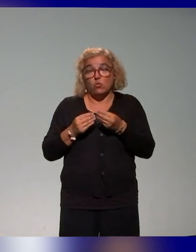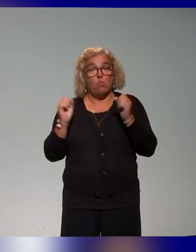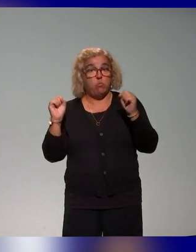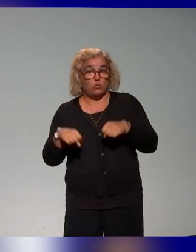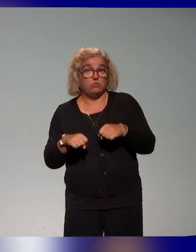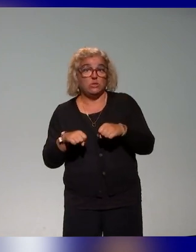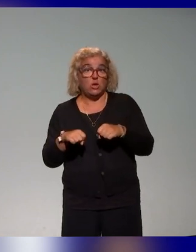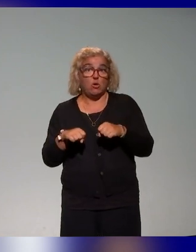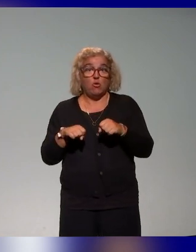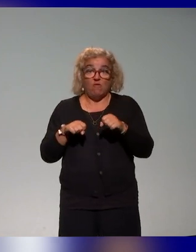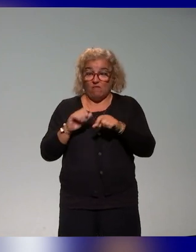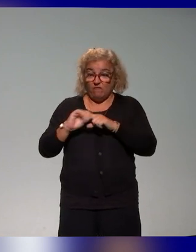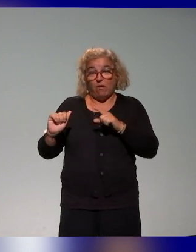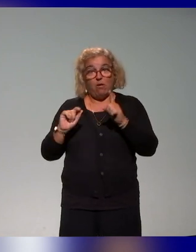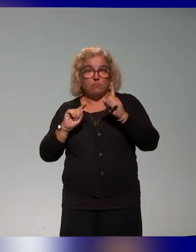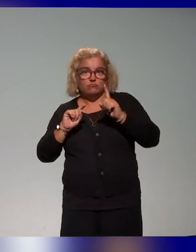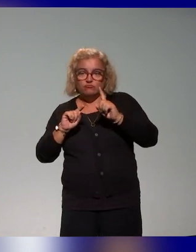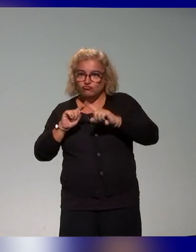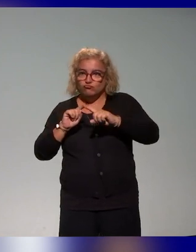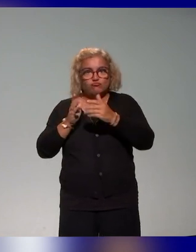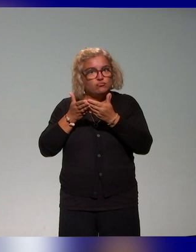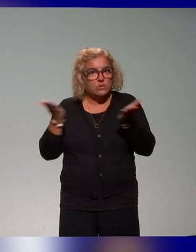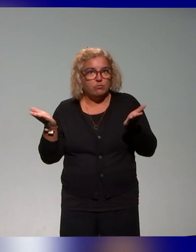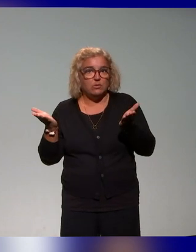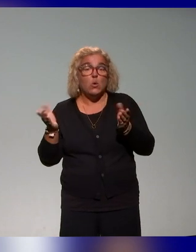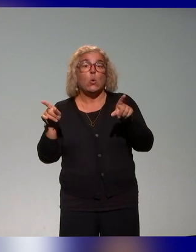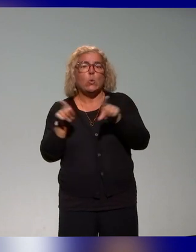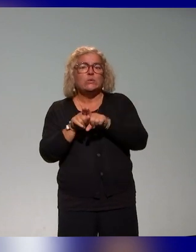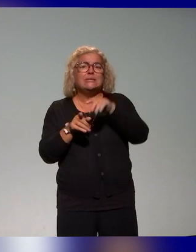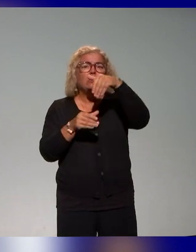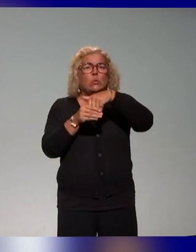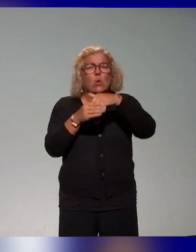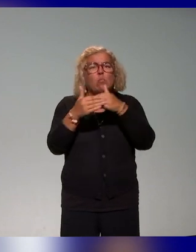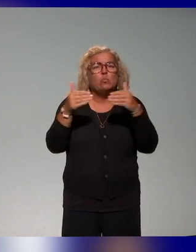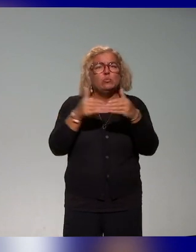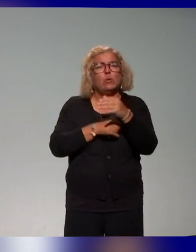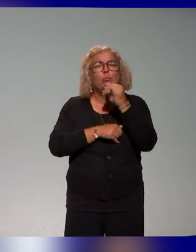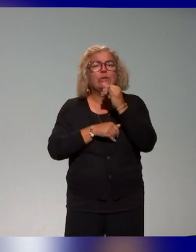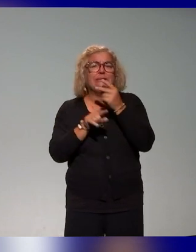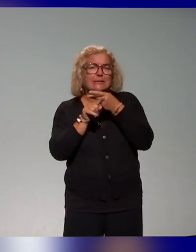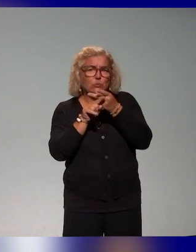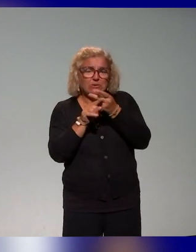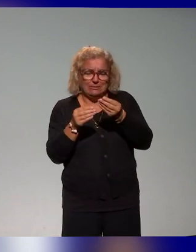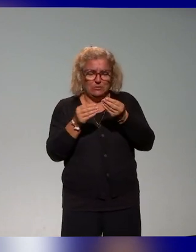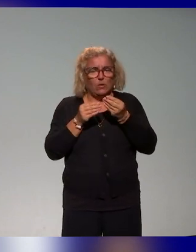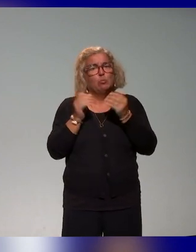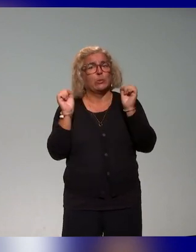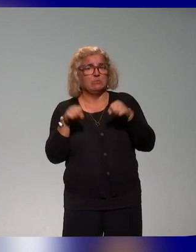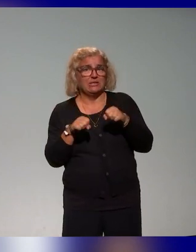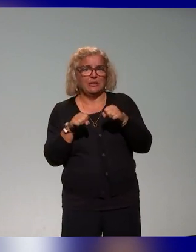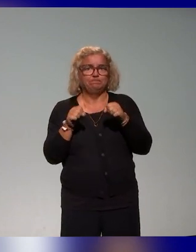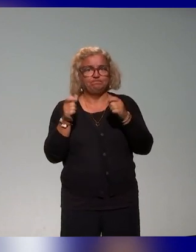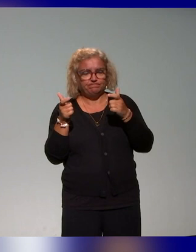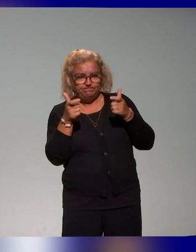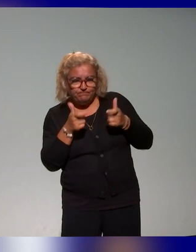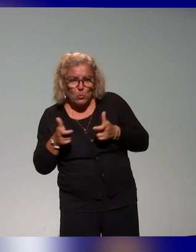simples. Et à l'intérieur de Moodle, on a aussi des petits outils qui vont nous permettre de vérifier l'accessibilité